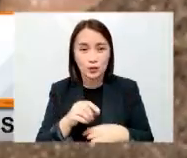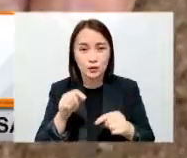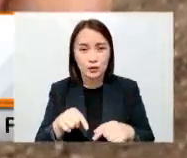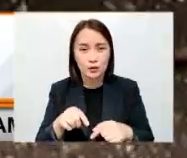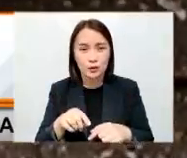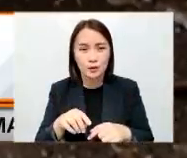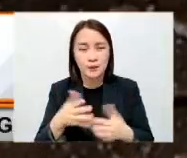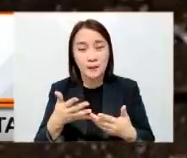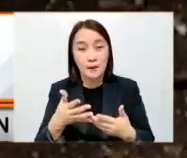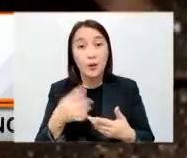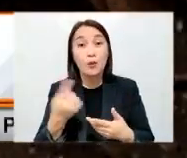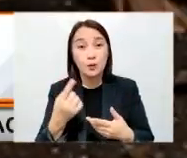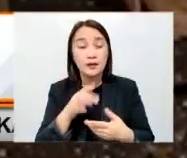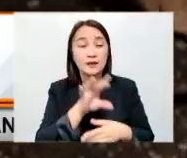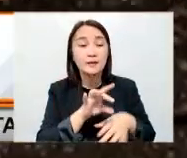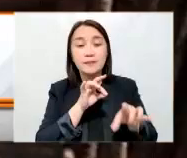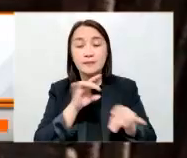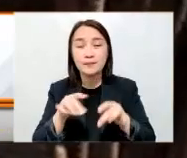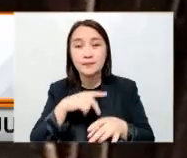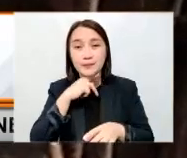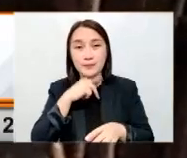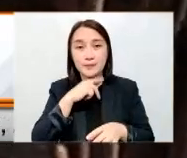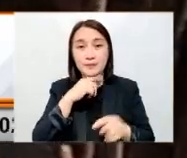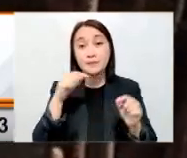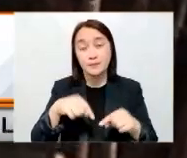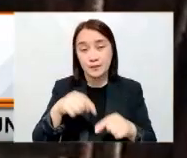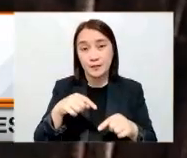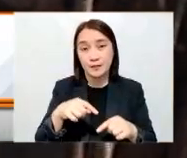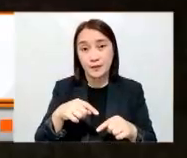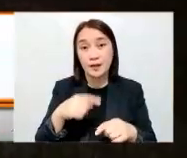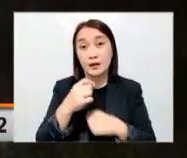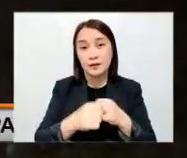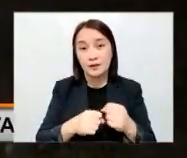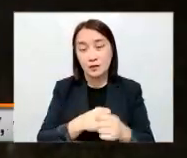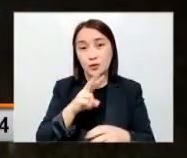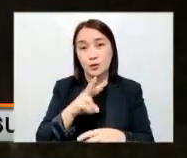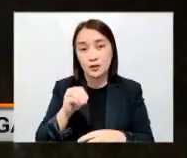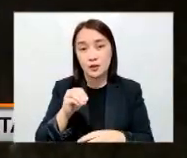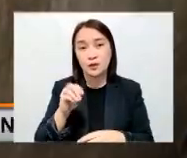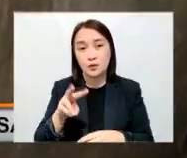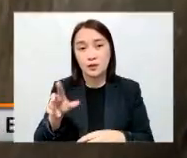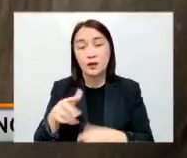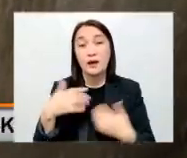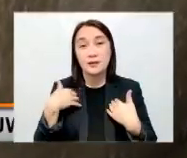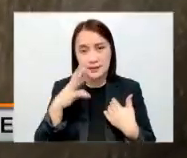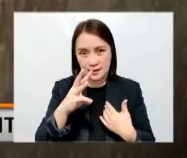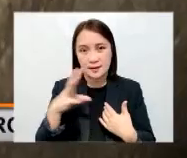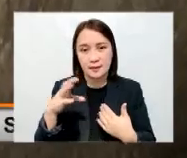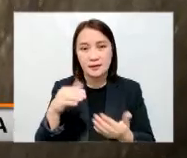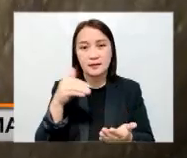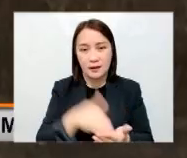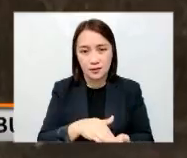lang ang babakunahan kontra ASF. Ngayong taon, 600,000 doses daw ang makukuha ng Pilipinas pangontra sa ASF.